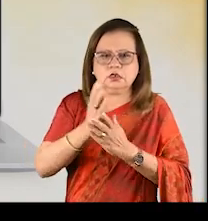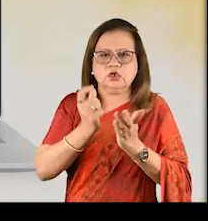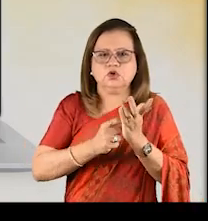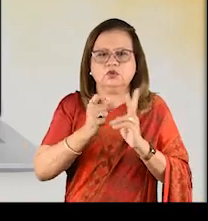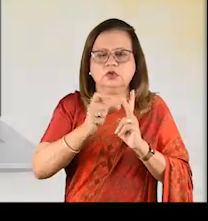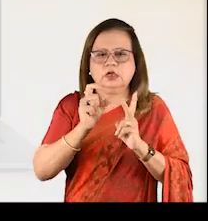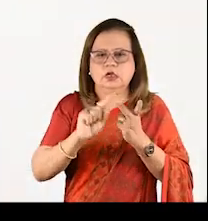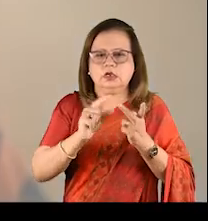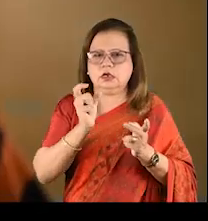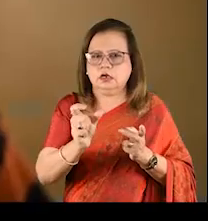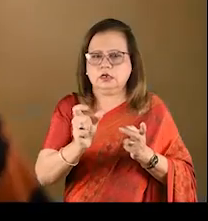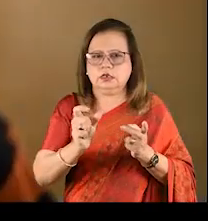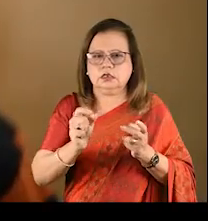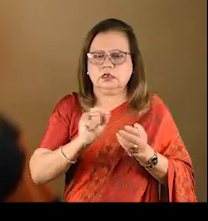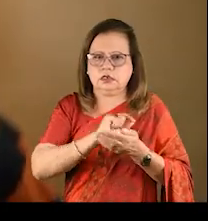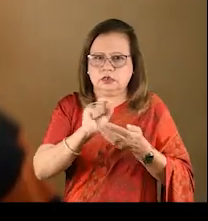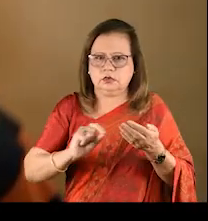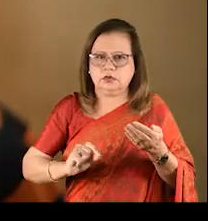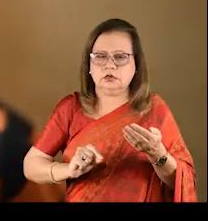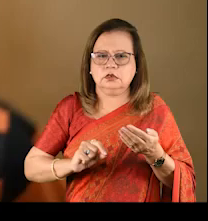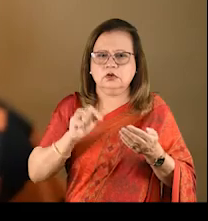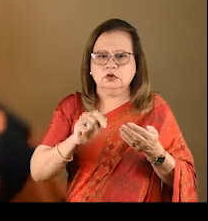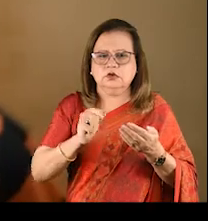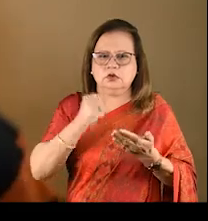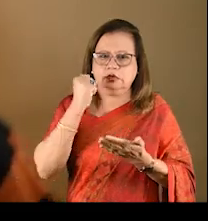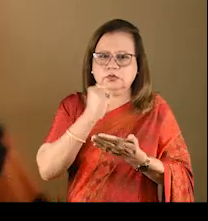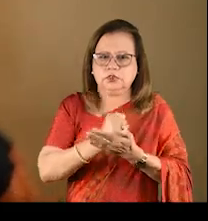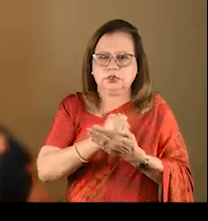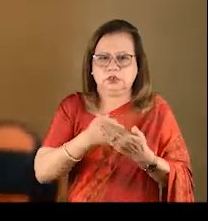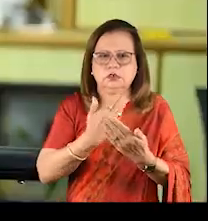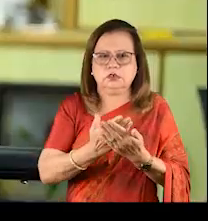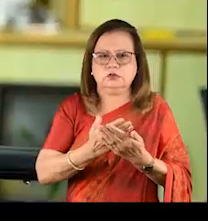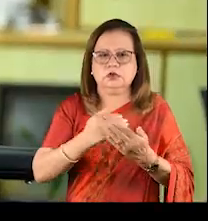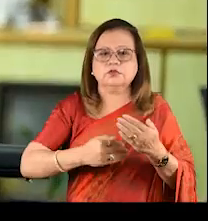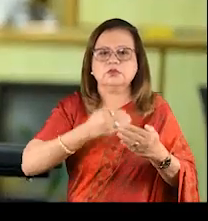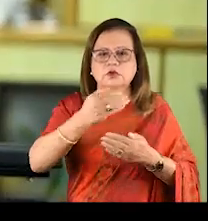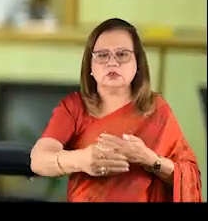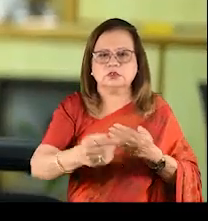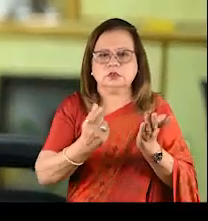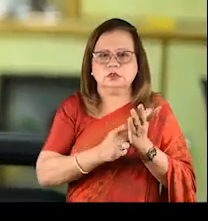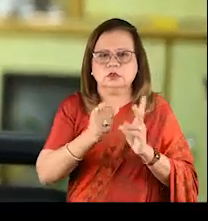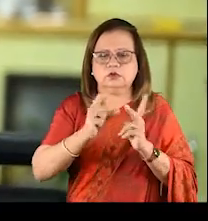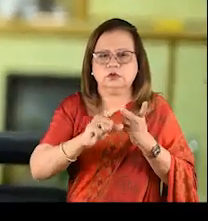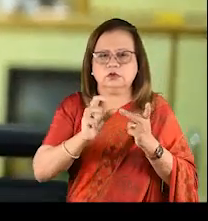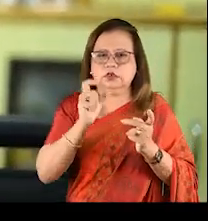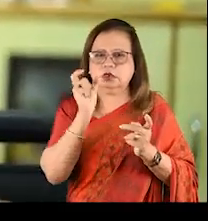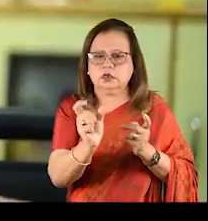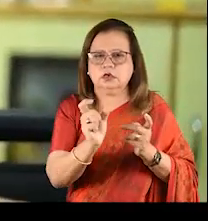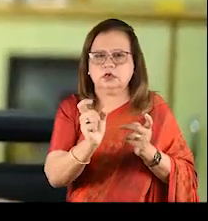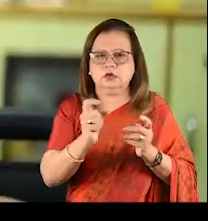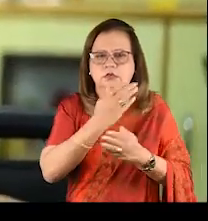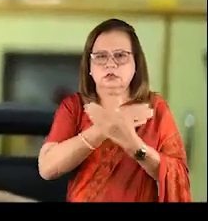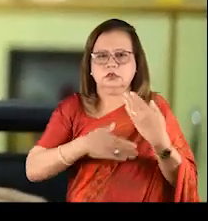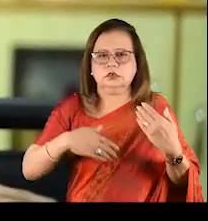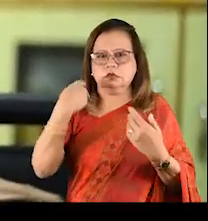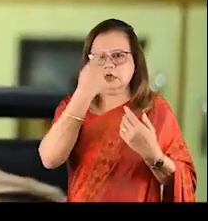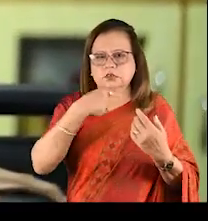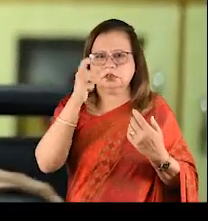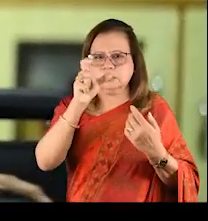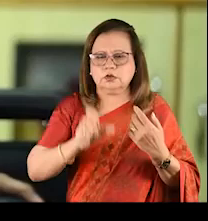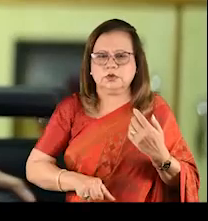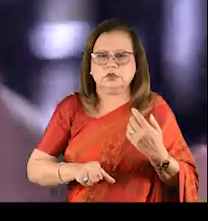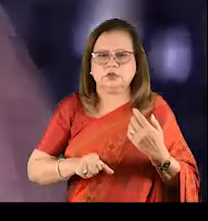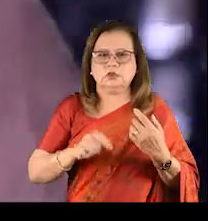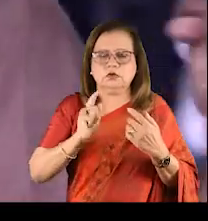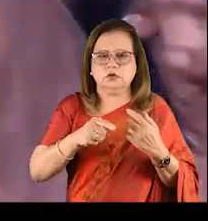हैं। भविष्य में UDID कार्ड दिव्यांग जनों की पहचान और सत्यापन का एकल दस्तावेज